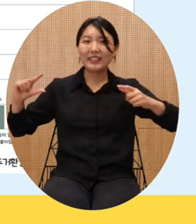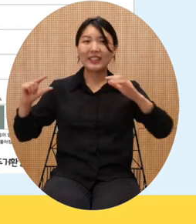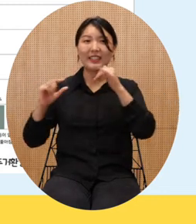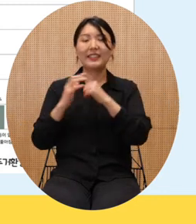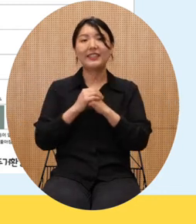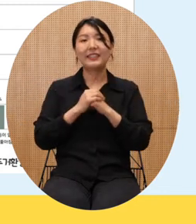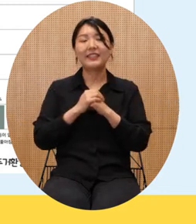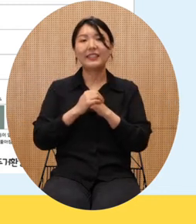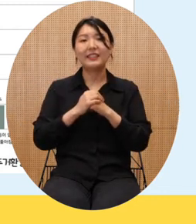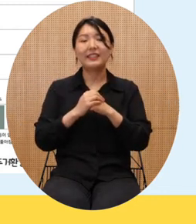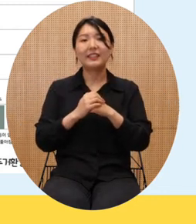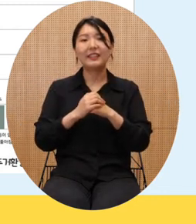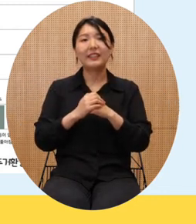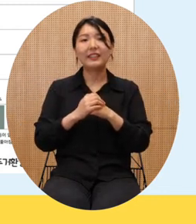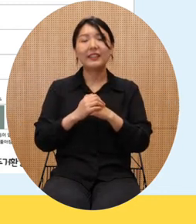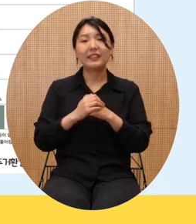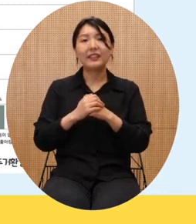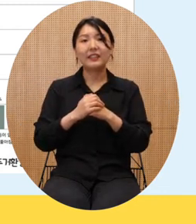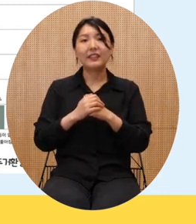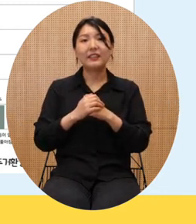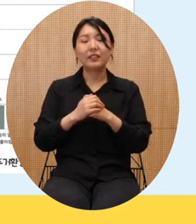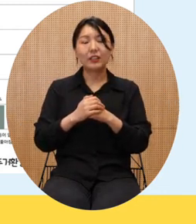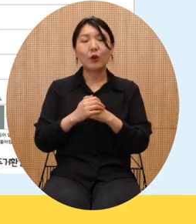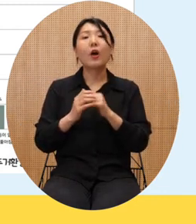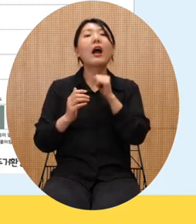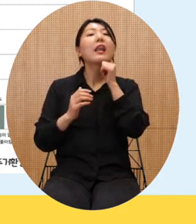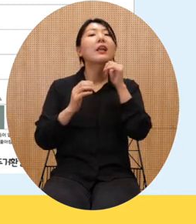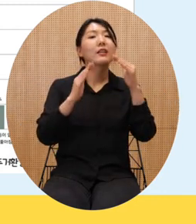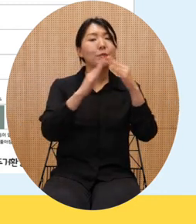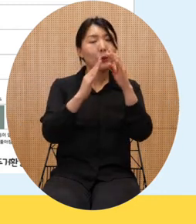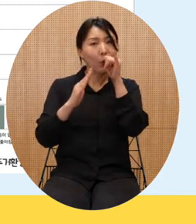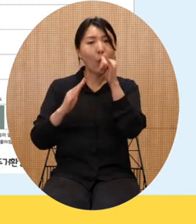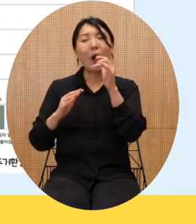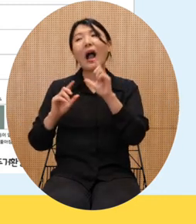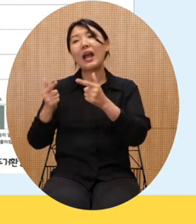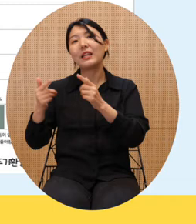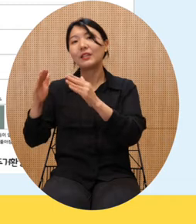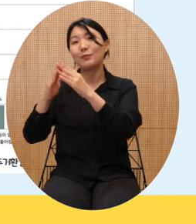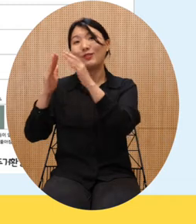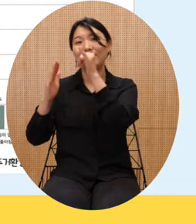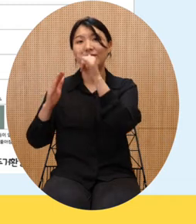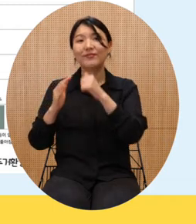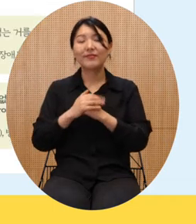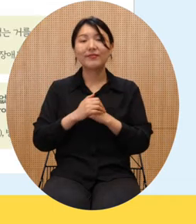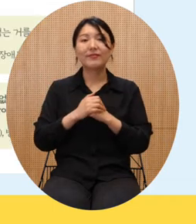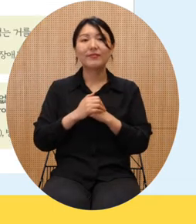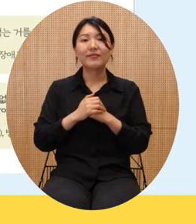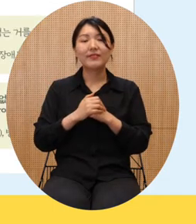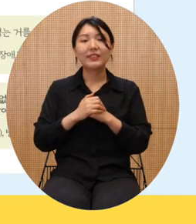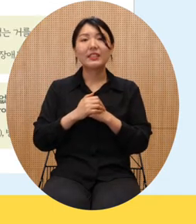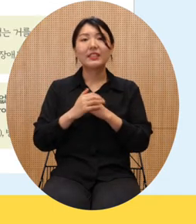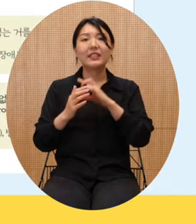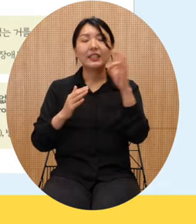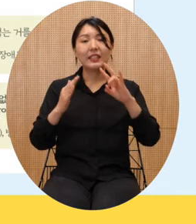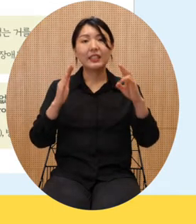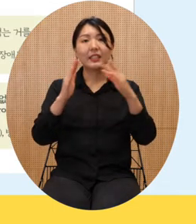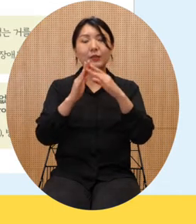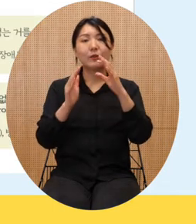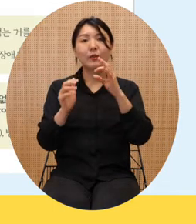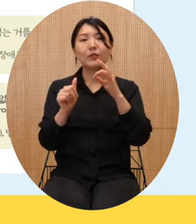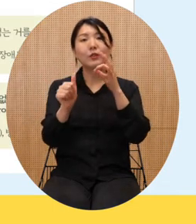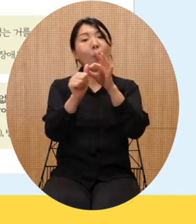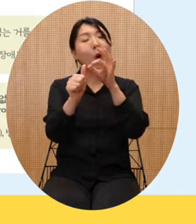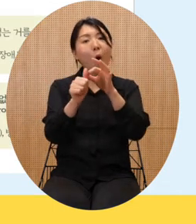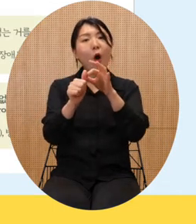받는 가구는 굉장히 다양한 모습이다라고 우리가 이해를 해야 된다라고 생각을 합니다. 열악한 가구도 있고 아닌 가구도 있고. 그래서 아까